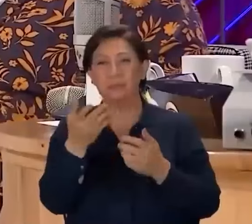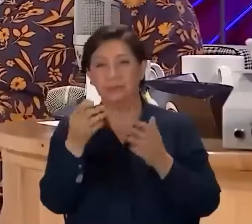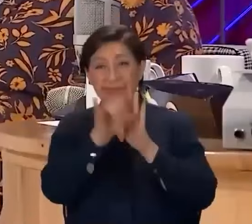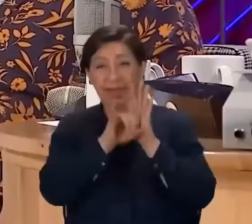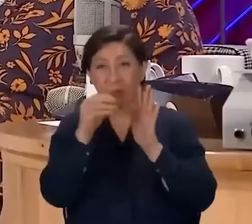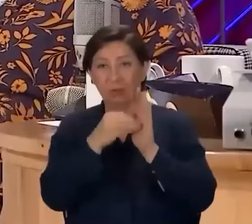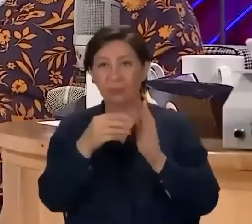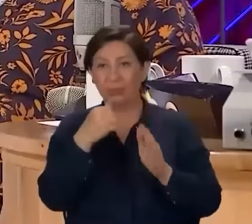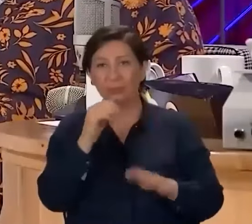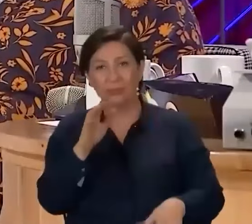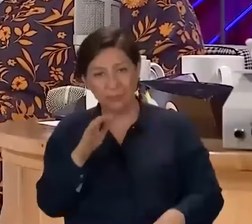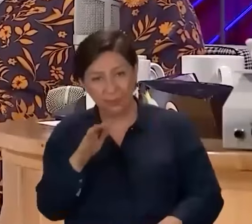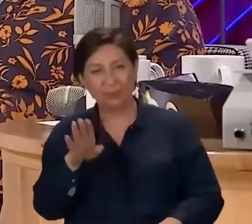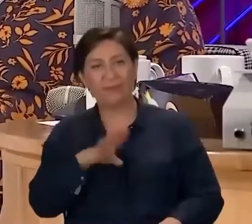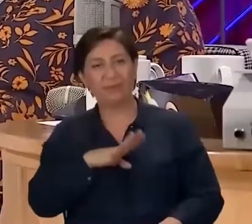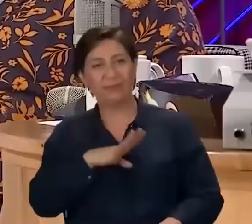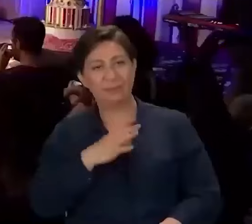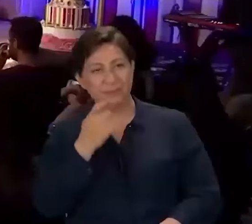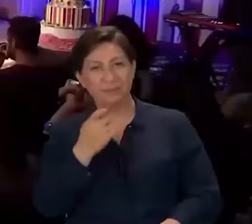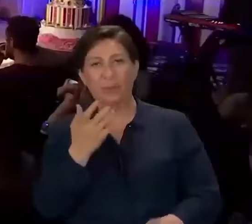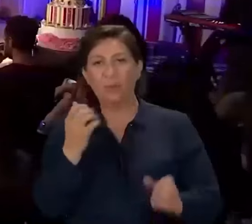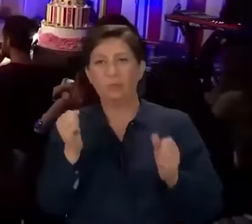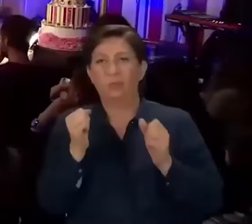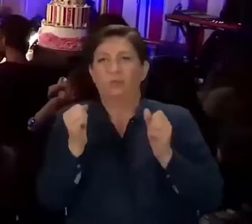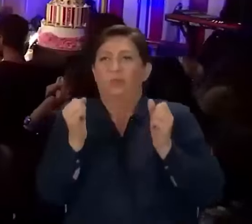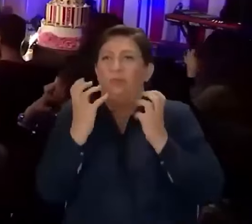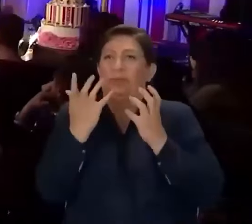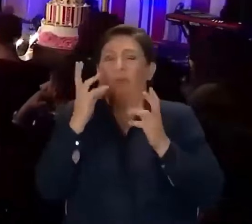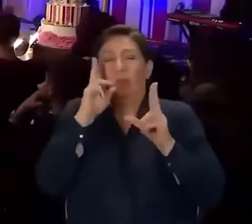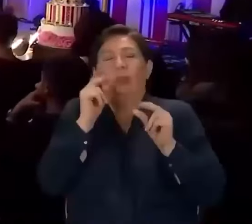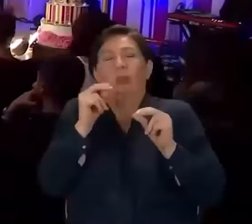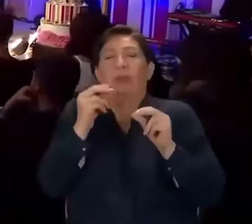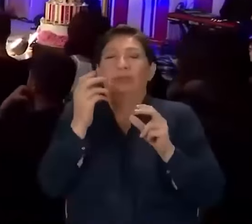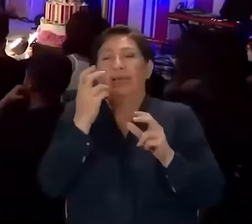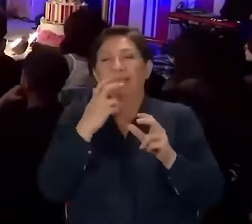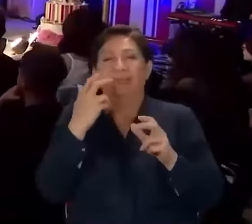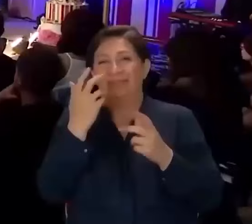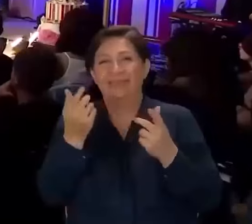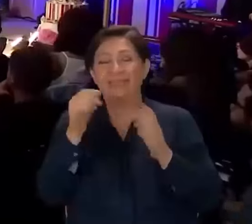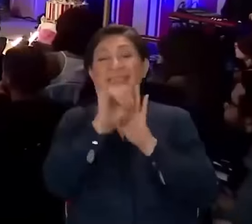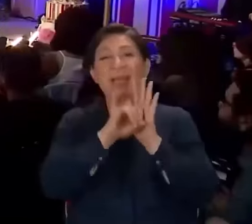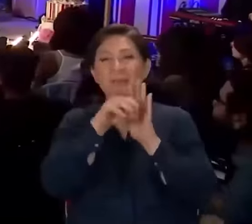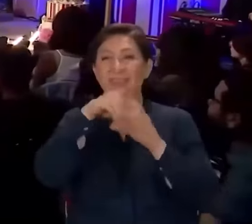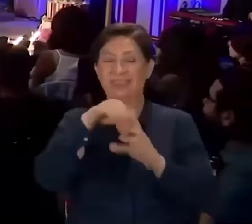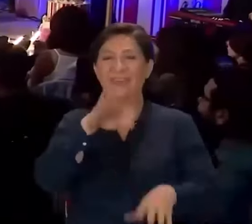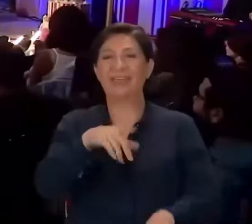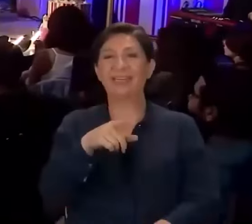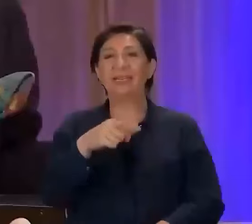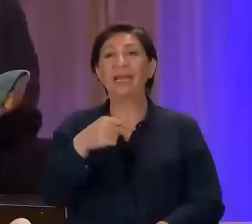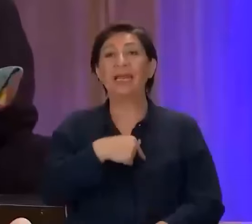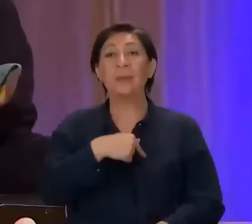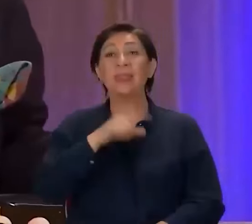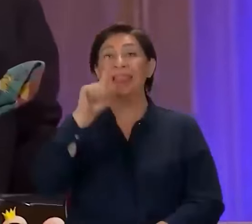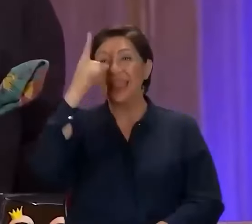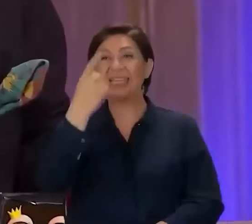koyalım. Şöyle bir baktı, tamam evladım dedi. Bu var şeyde var. Kalbimin